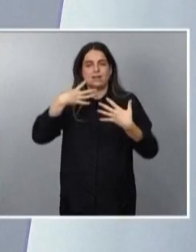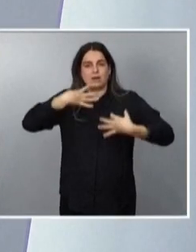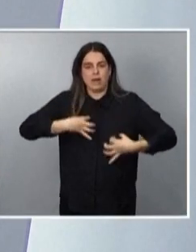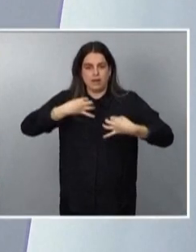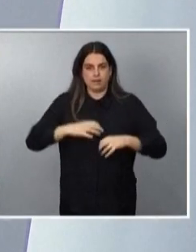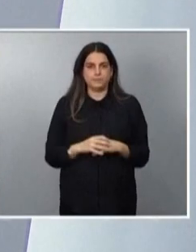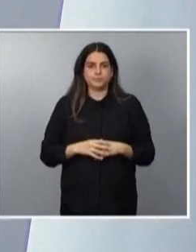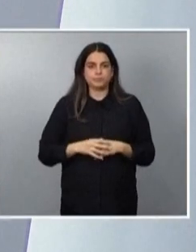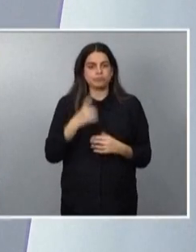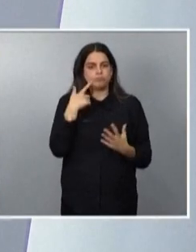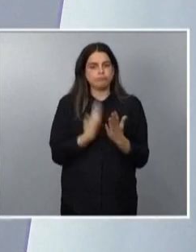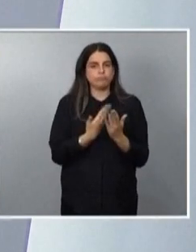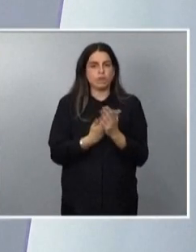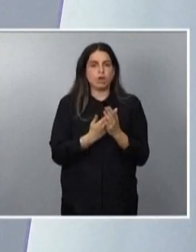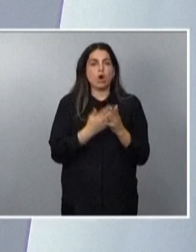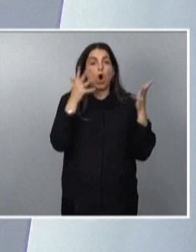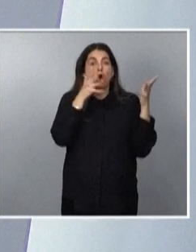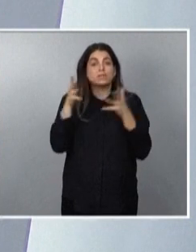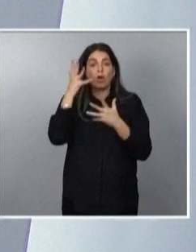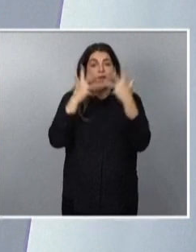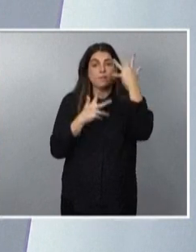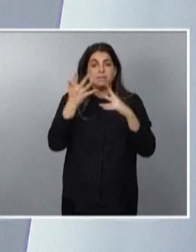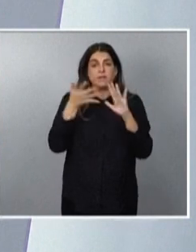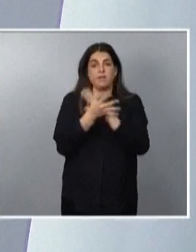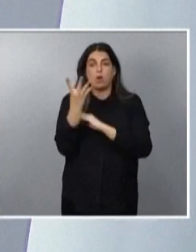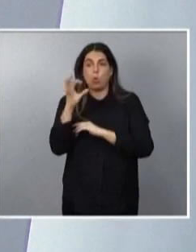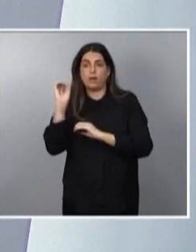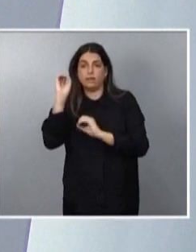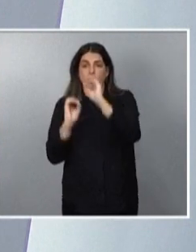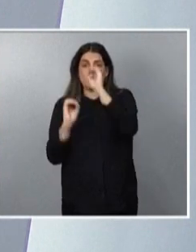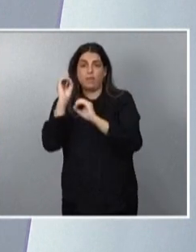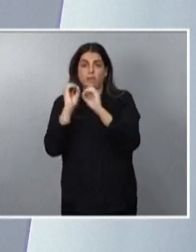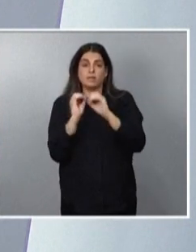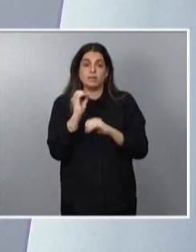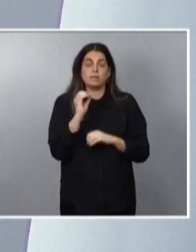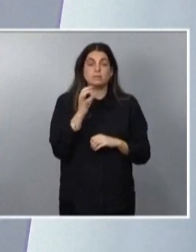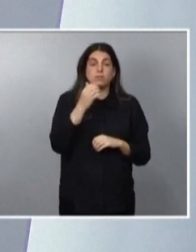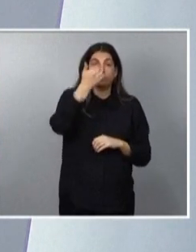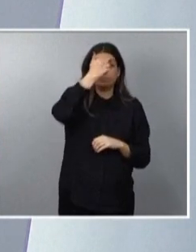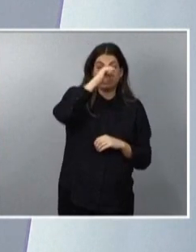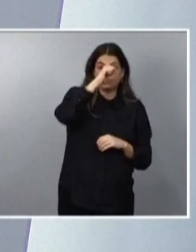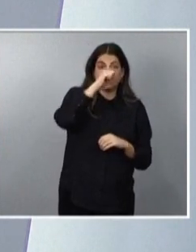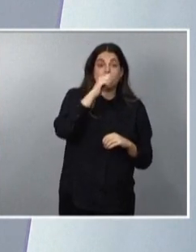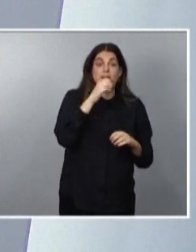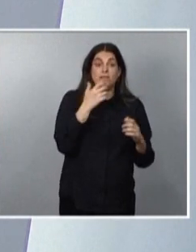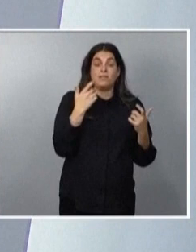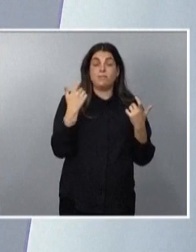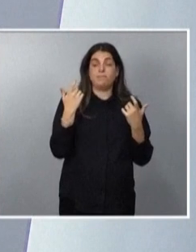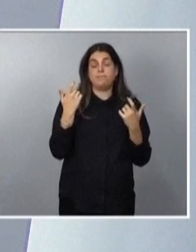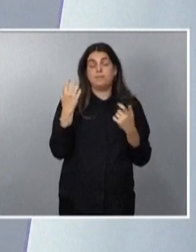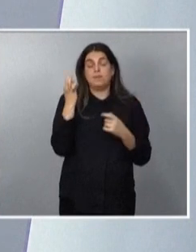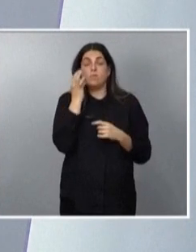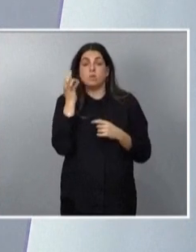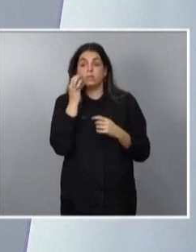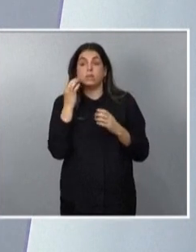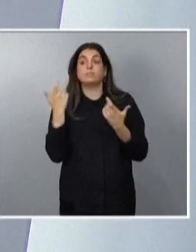Nadia Calviño miniszterelnök helyettes kiemelte, hogy a tőzsdei jegyzett cégeknek 2024. július 1-jéig lenne kötelező